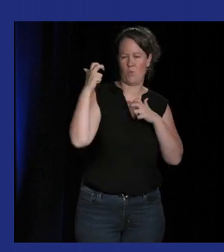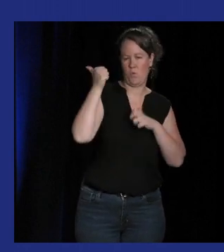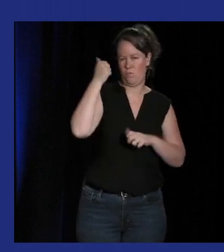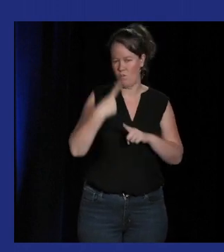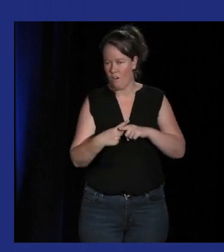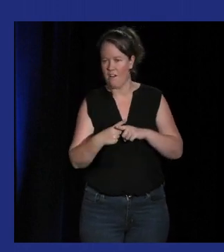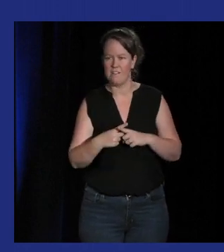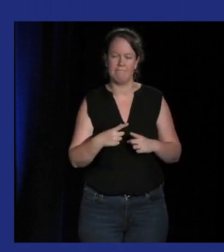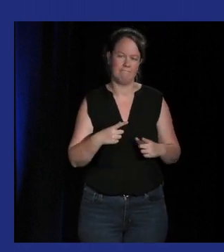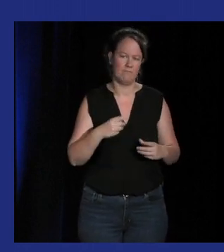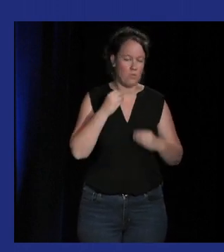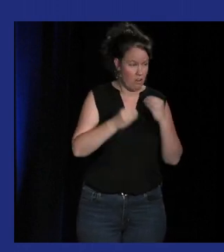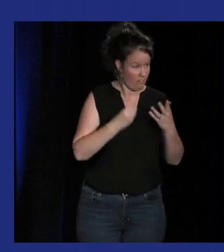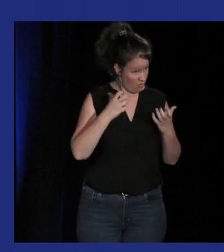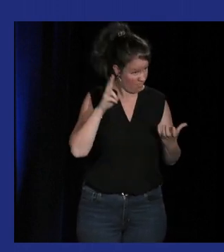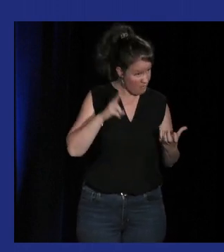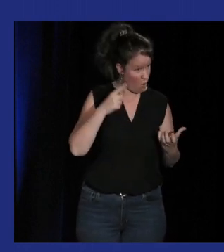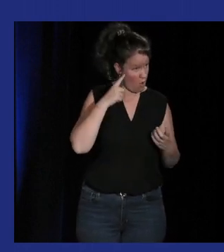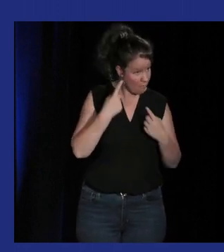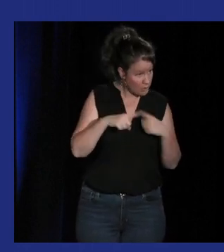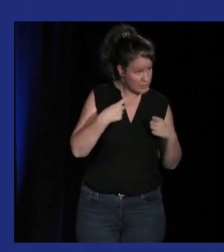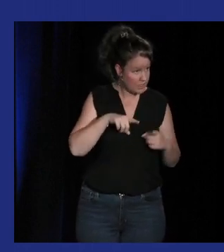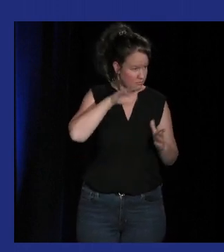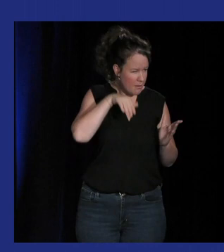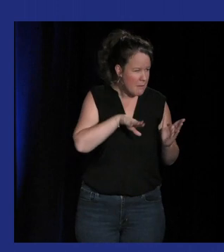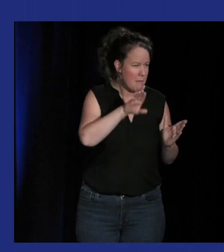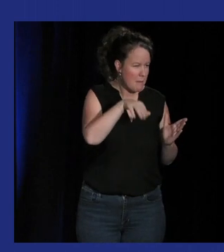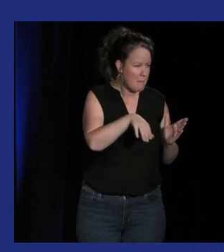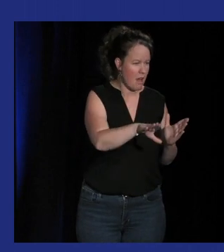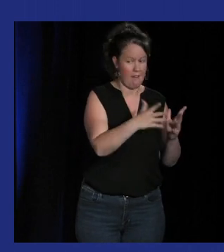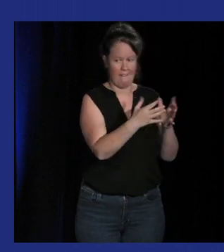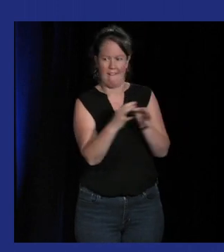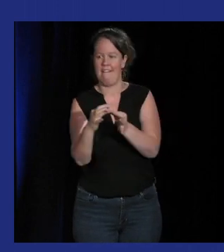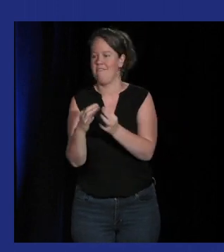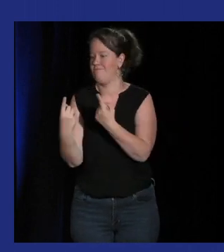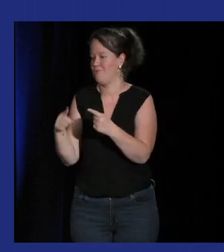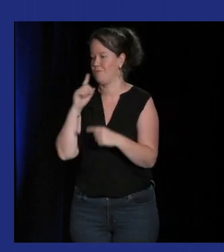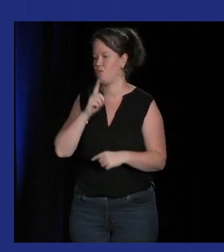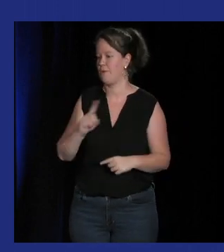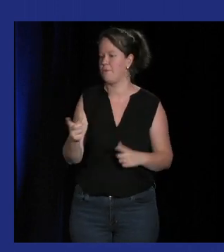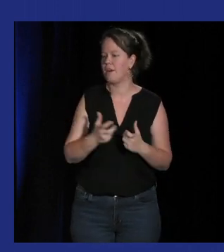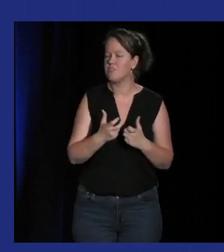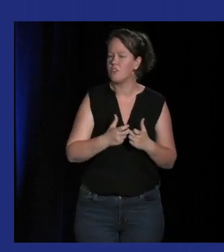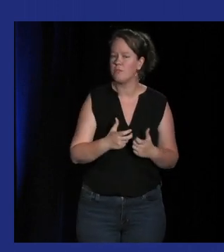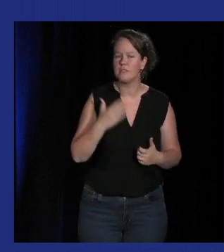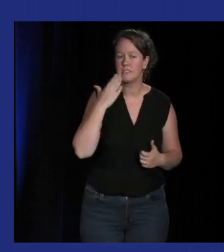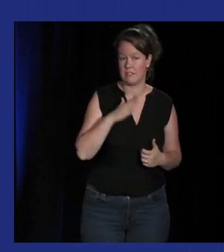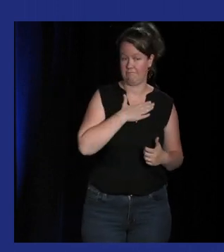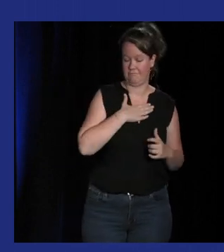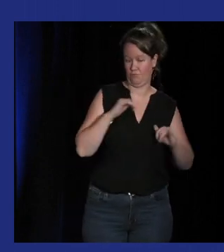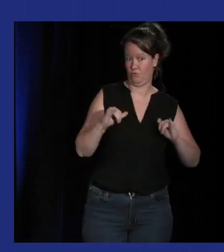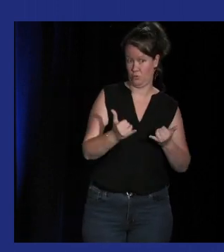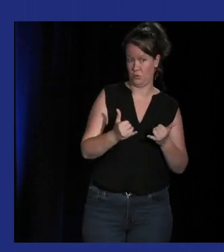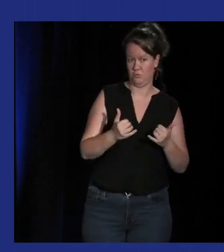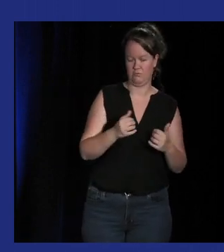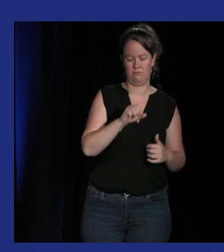l'aspect avec les l'idée de dans les musiques et utiliser par exemple je sais que enfin sur sur Six-Fours tout